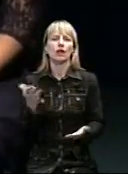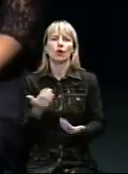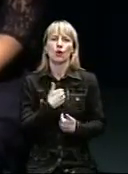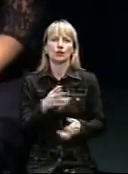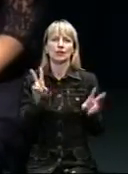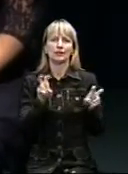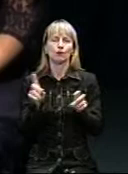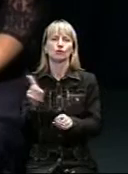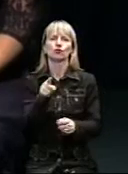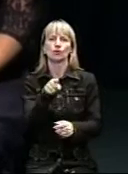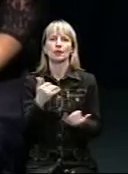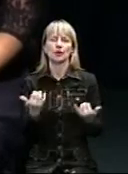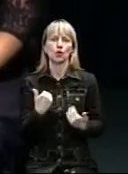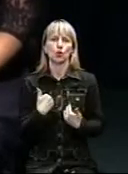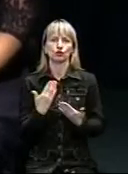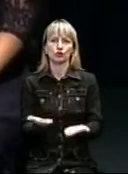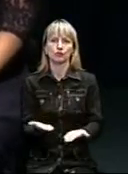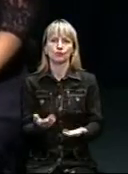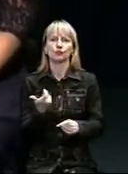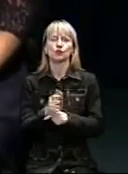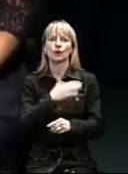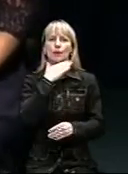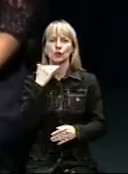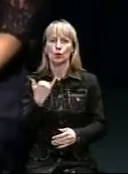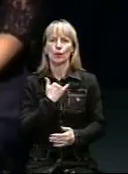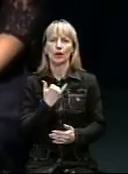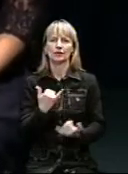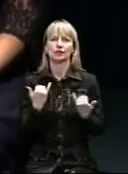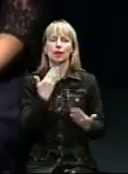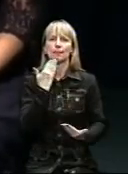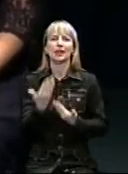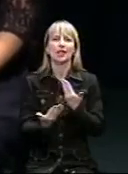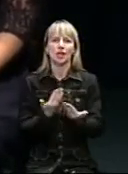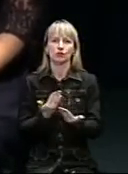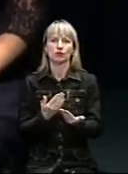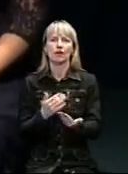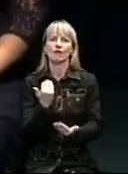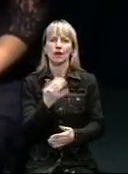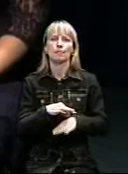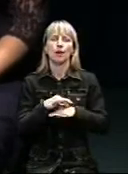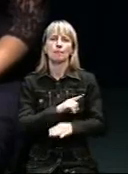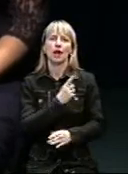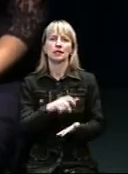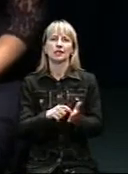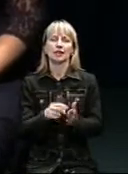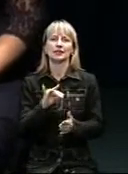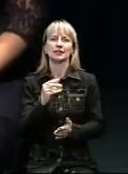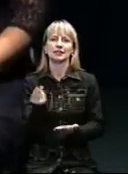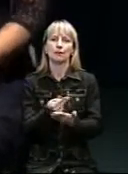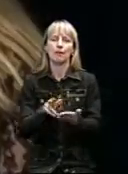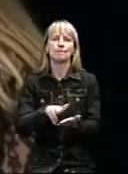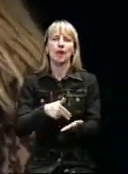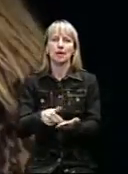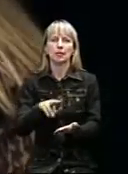тему, що тобі зараз хочеться. Дуже багато в мене зараз питають, чи проводите ви майстер-класи з написанням